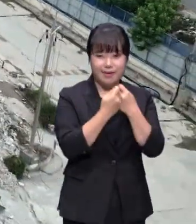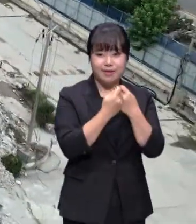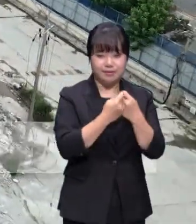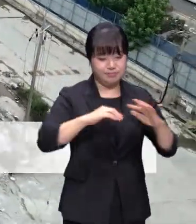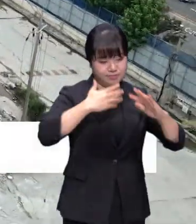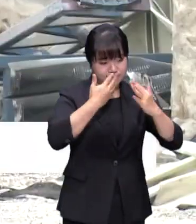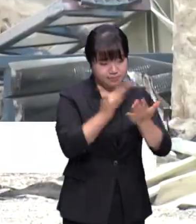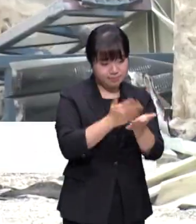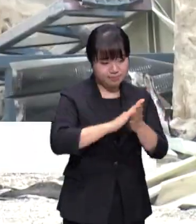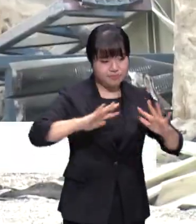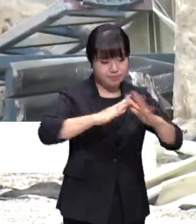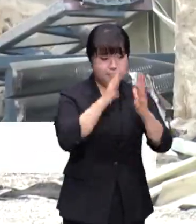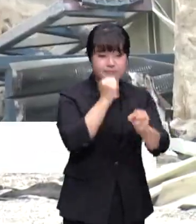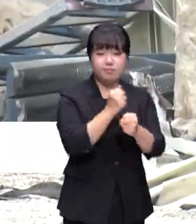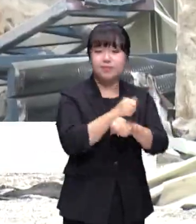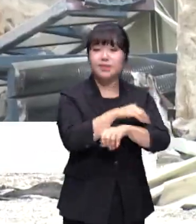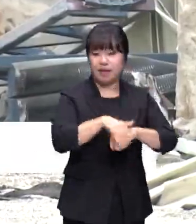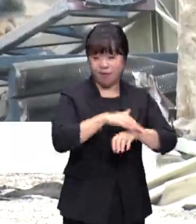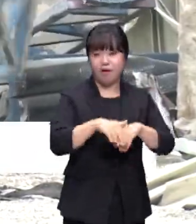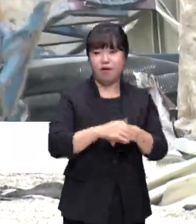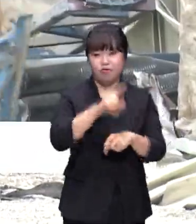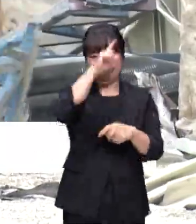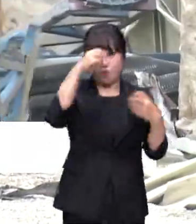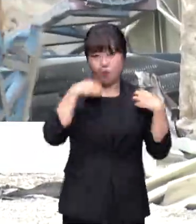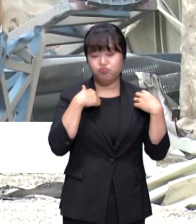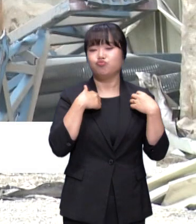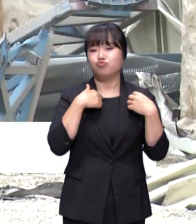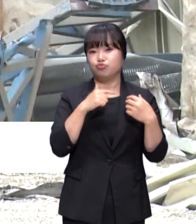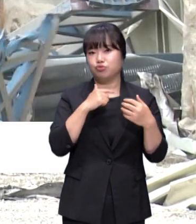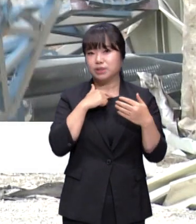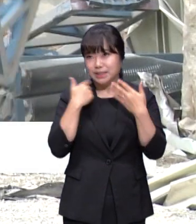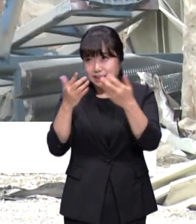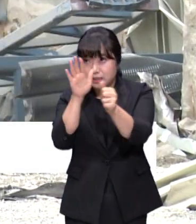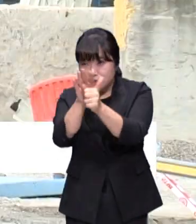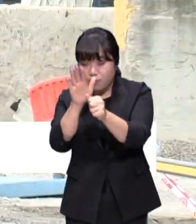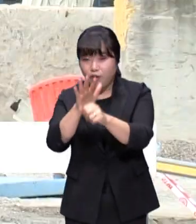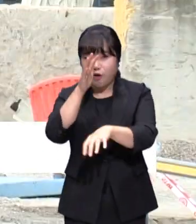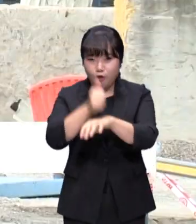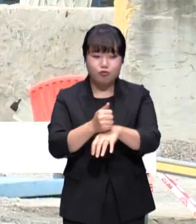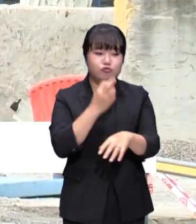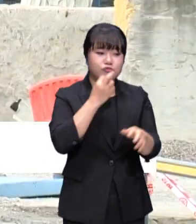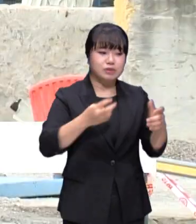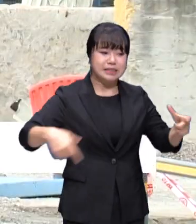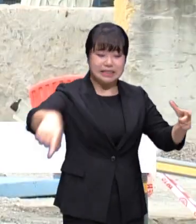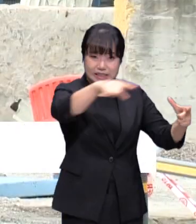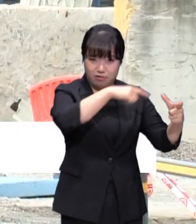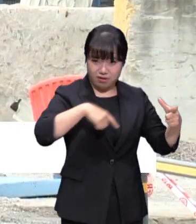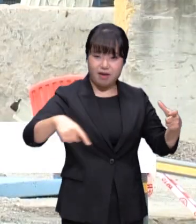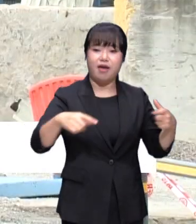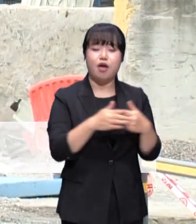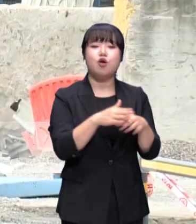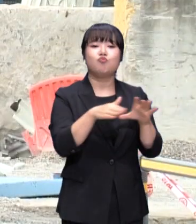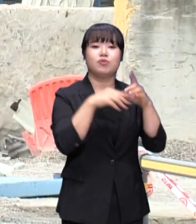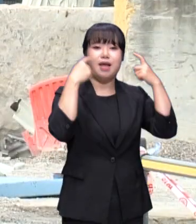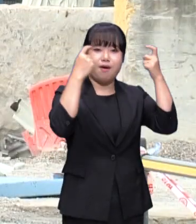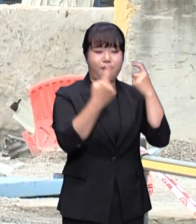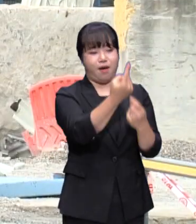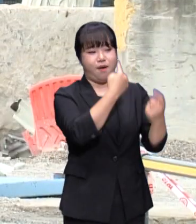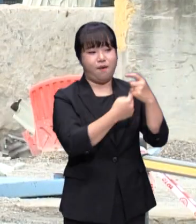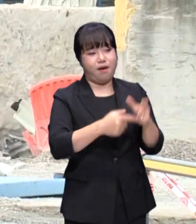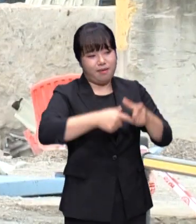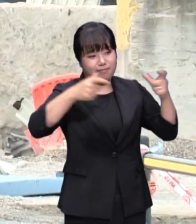됩니다. 여기에 기부 체납 등을 통해 오페라하우스 등 랜드마크를 조성해 문화 관광타운으로 만든다는